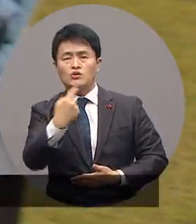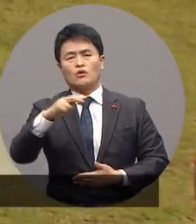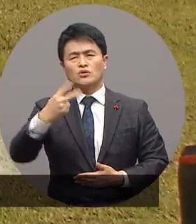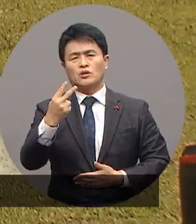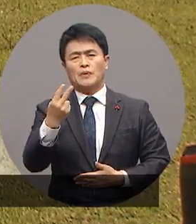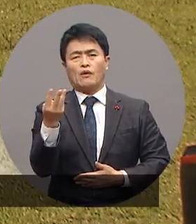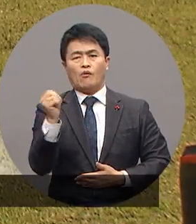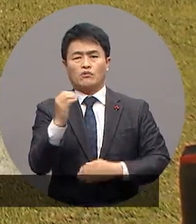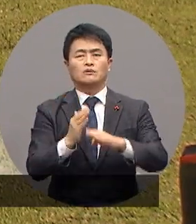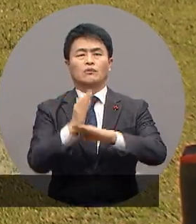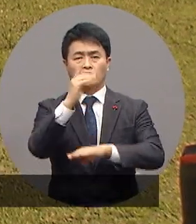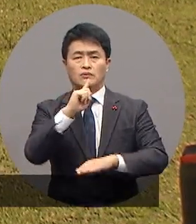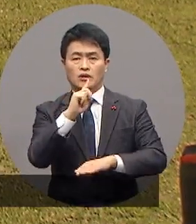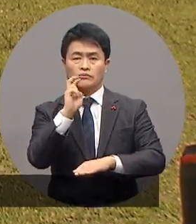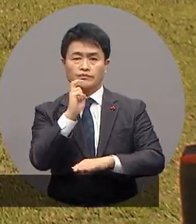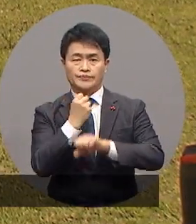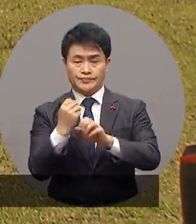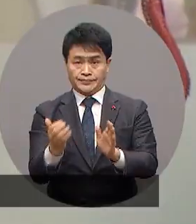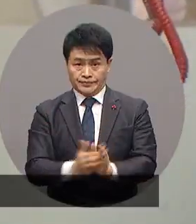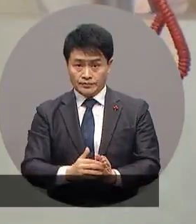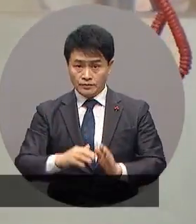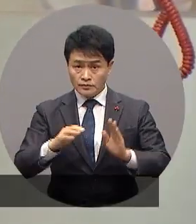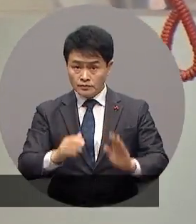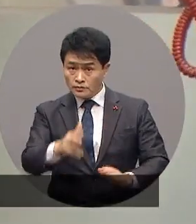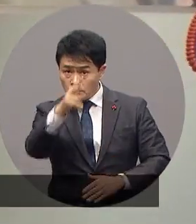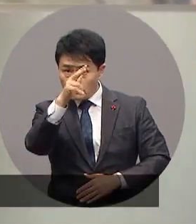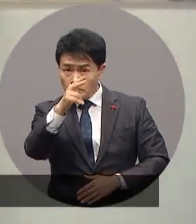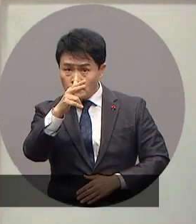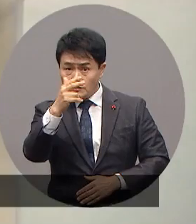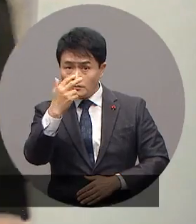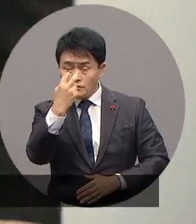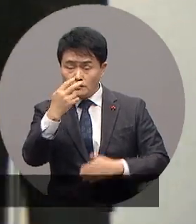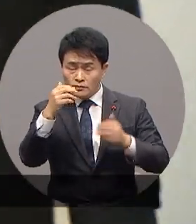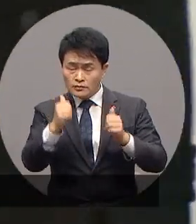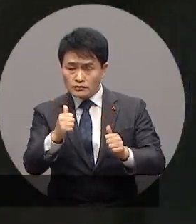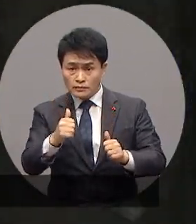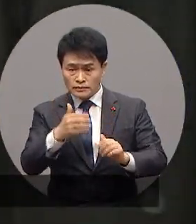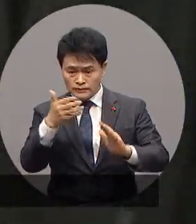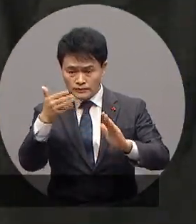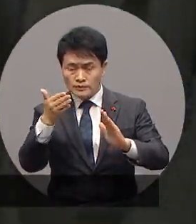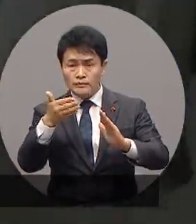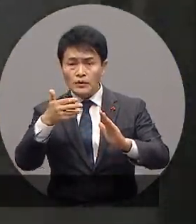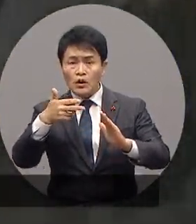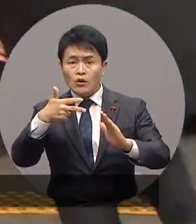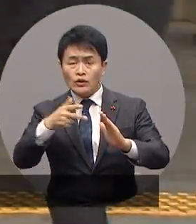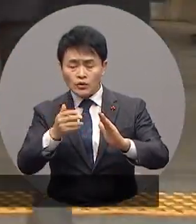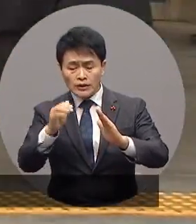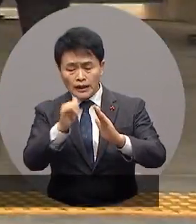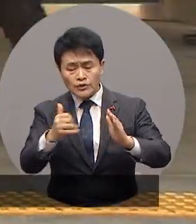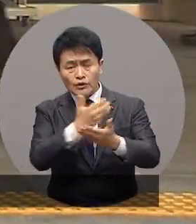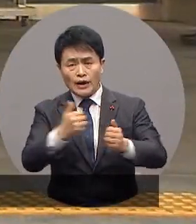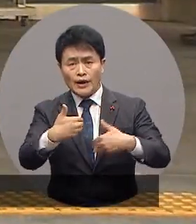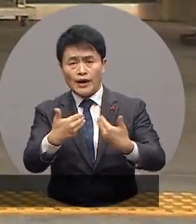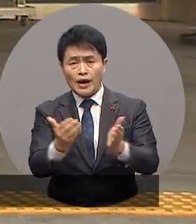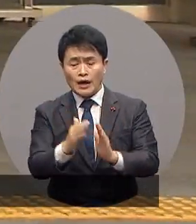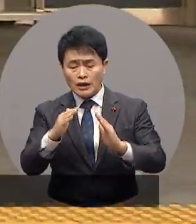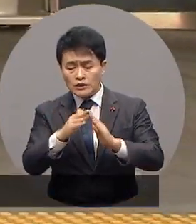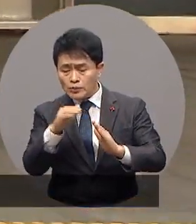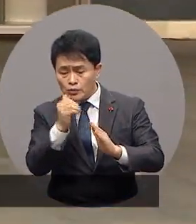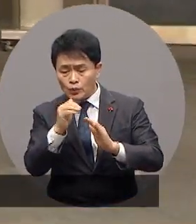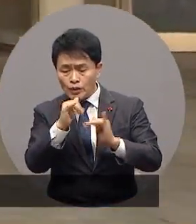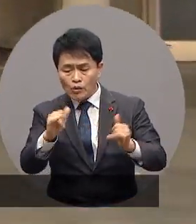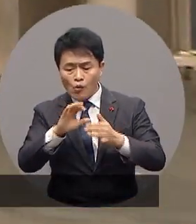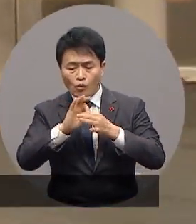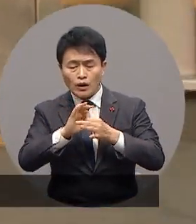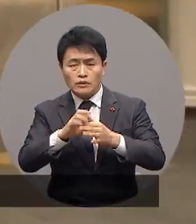원이 넘을 것으로 추정하고 있습니다. 경찰은 정 씨 일가의 계약을 중개한 공인중개사 등 관련자들에 대해서도